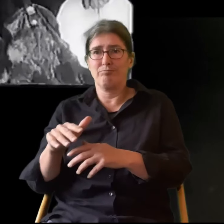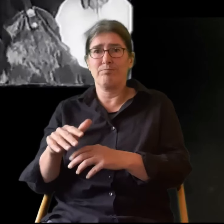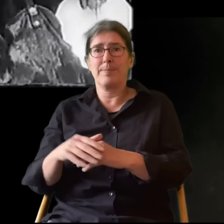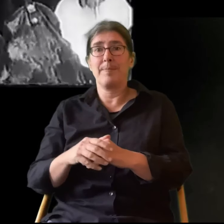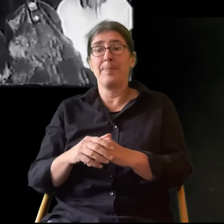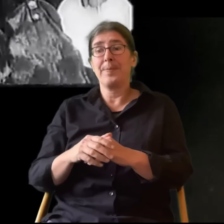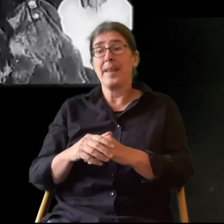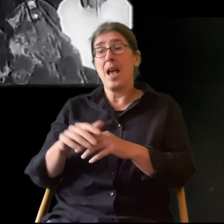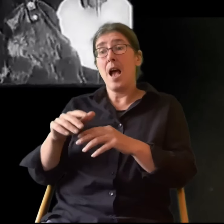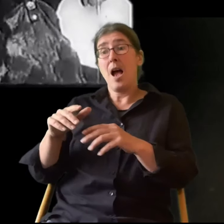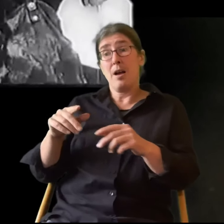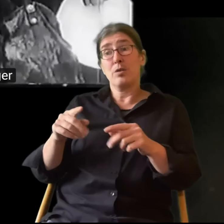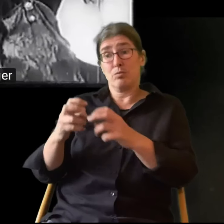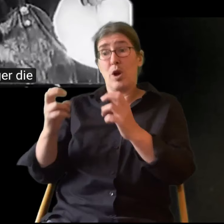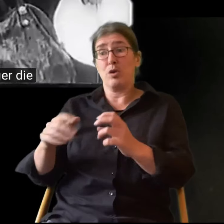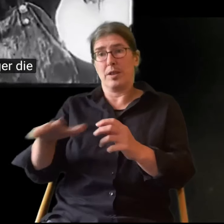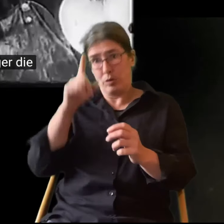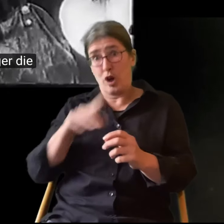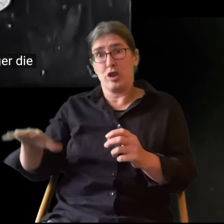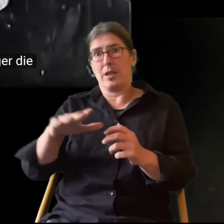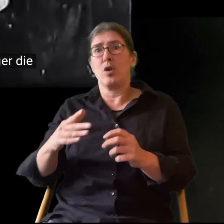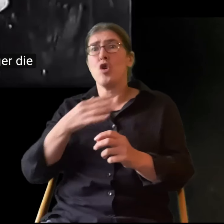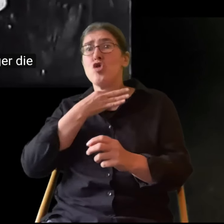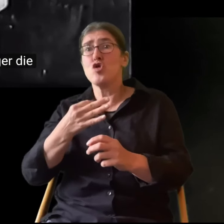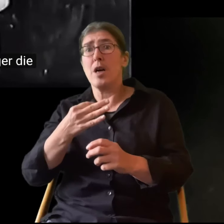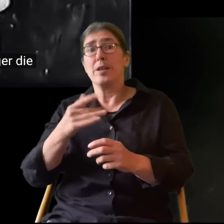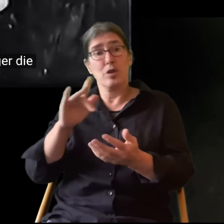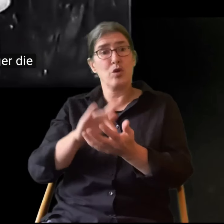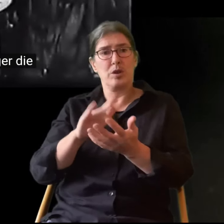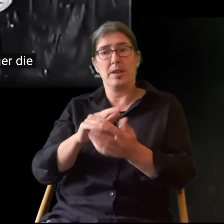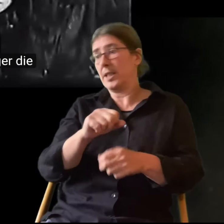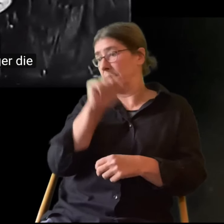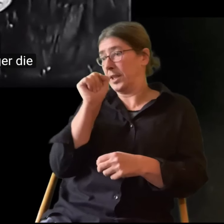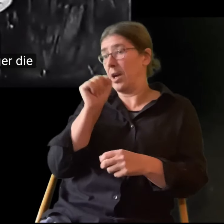In der Heimat Hunger, weil die Sieger die Blockade weiter aufrechthalten.